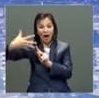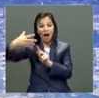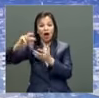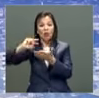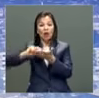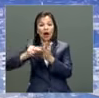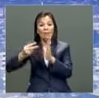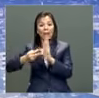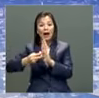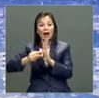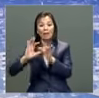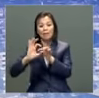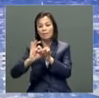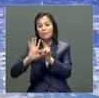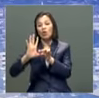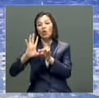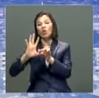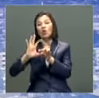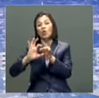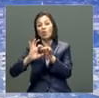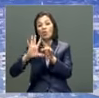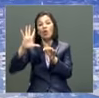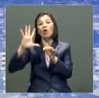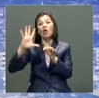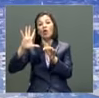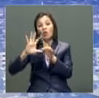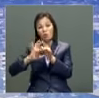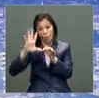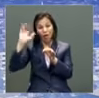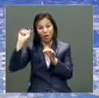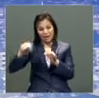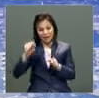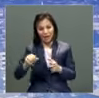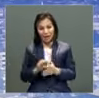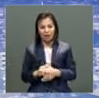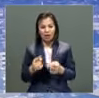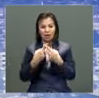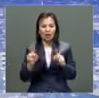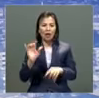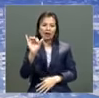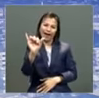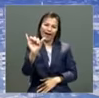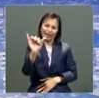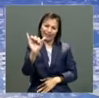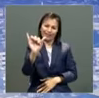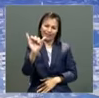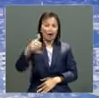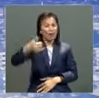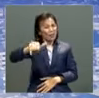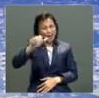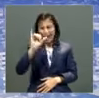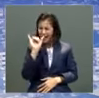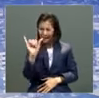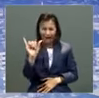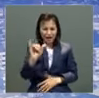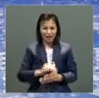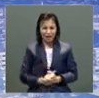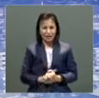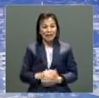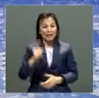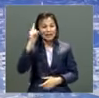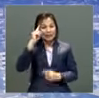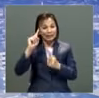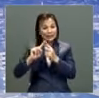ากับว่ายกเลิกไปก็กลับมาเป็นปกติแต่ยังไม่ได้เป็นอย่างนั้นนะครับยังไม่ได้เป็นอย่างนั้นถ้าจะตีความบอก